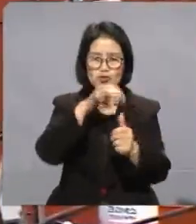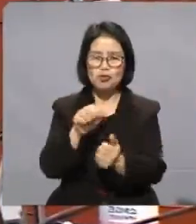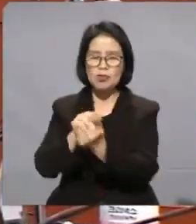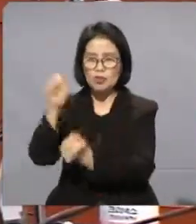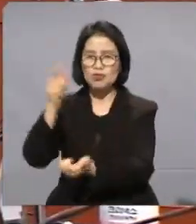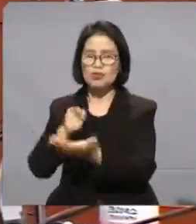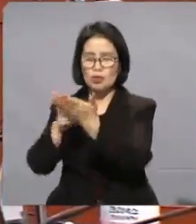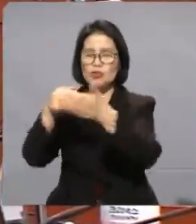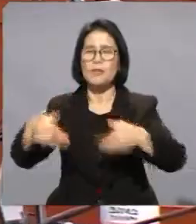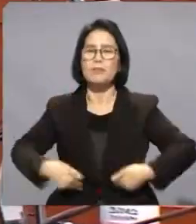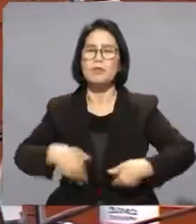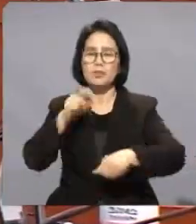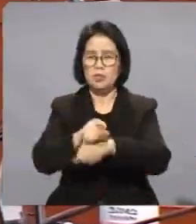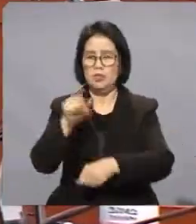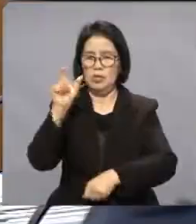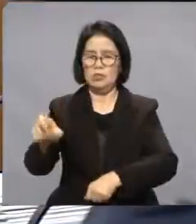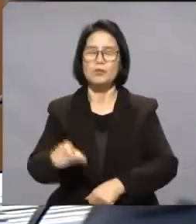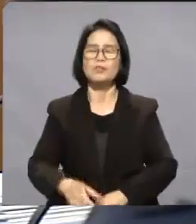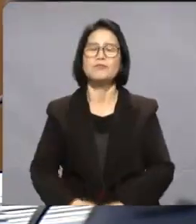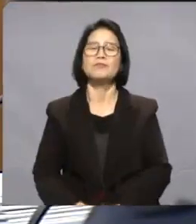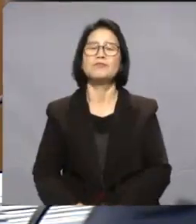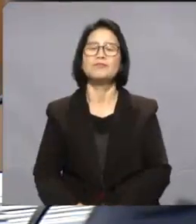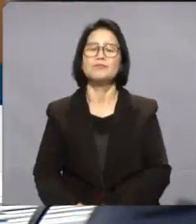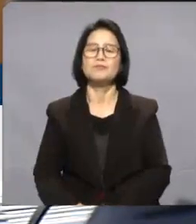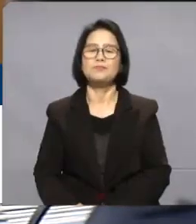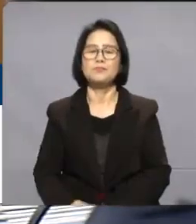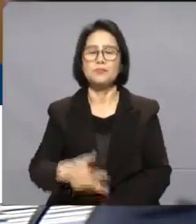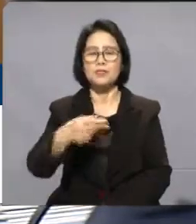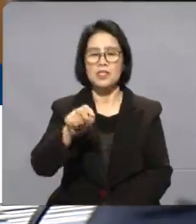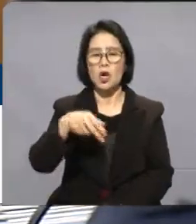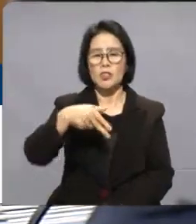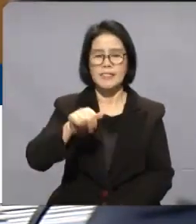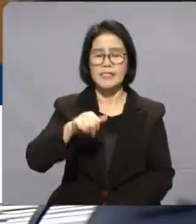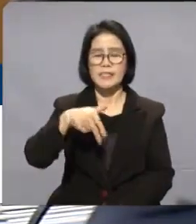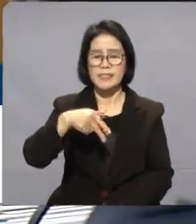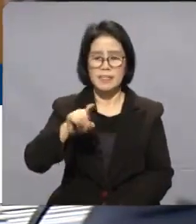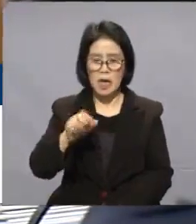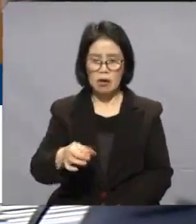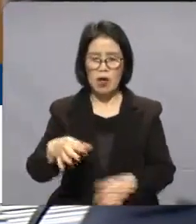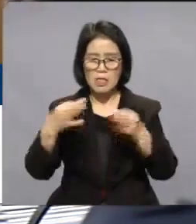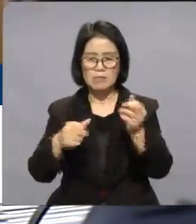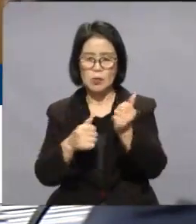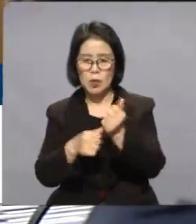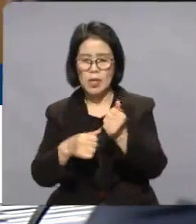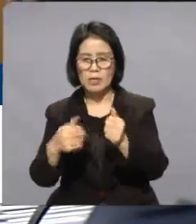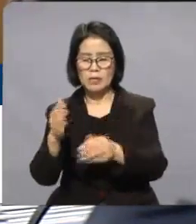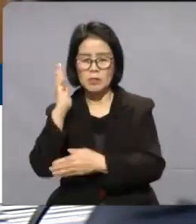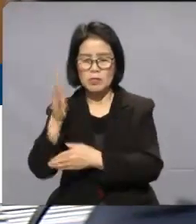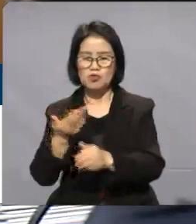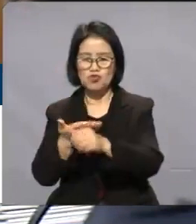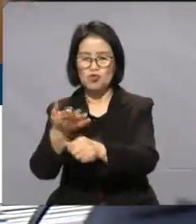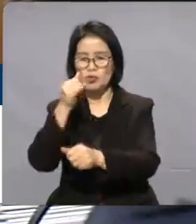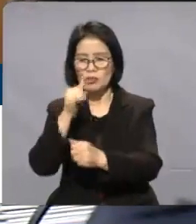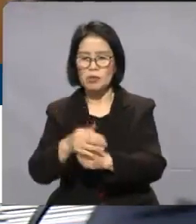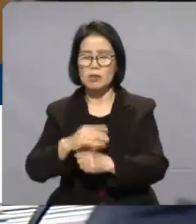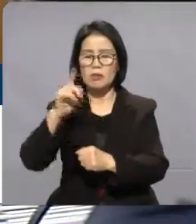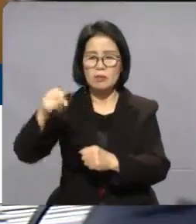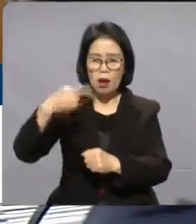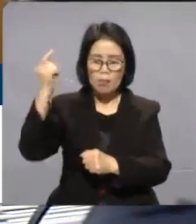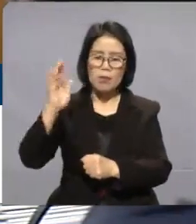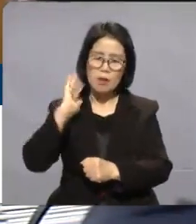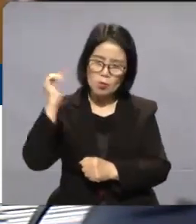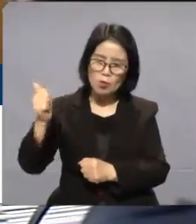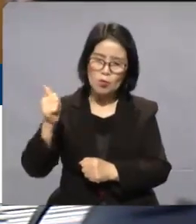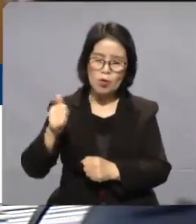청구의 필요성을 강조했습니다. 정진상과 지금 김용에게 그 메시지를 주고 있는 것입니다.